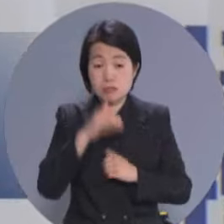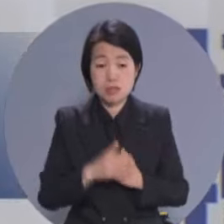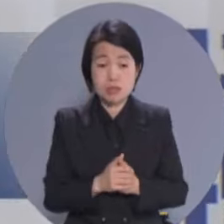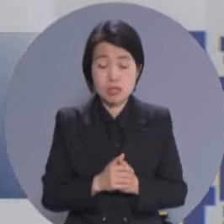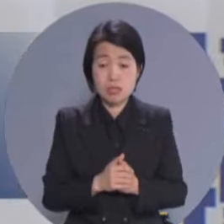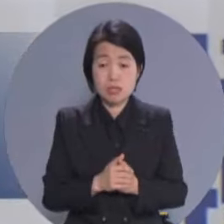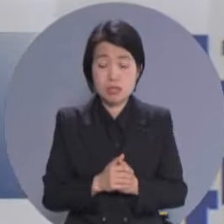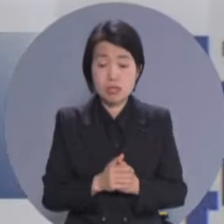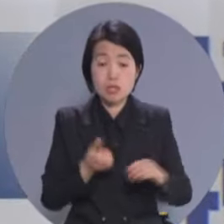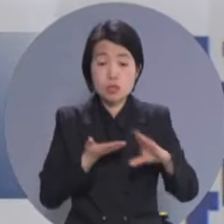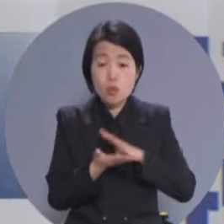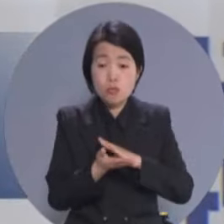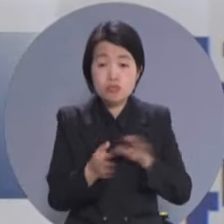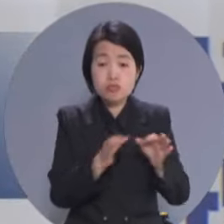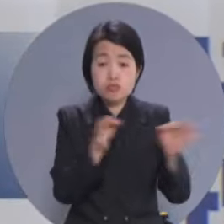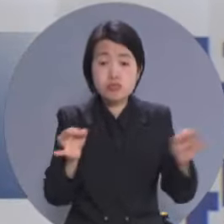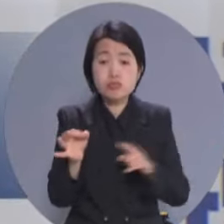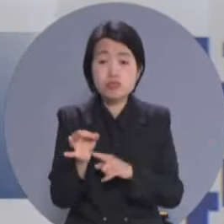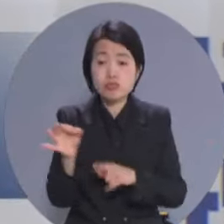도대체 어디입니까?